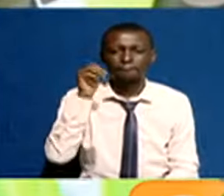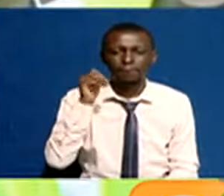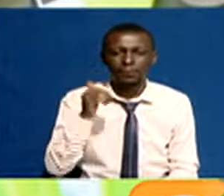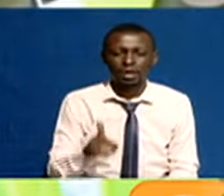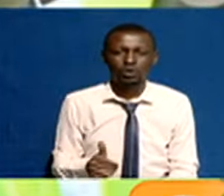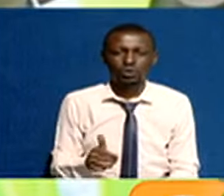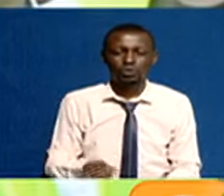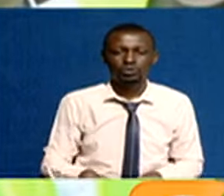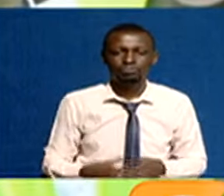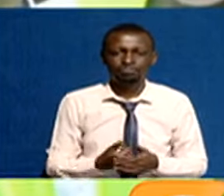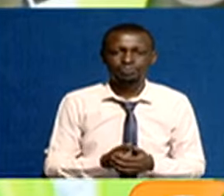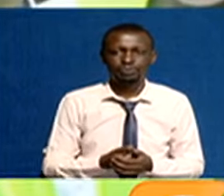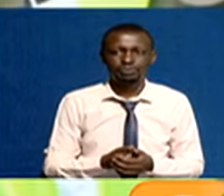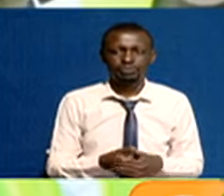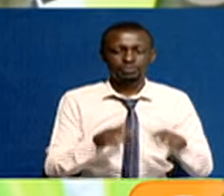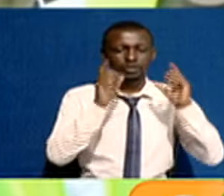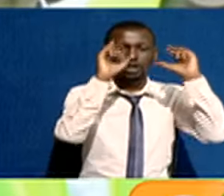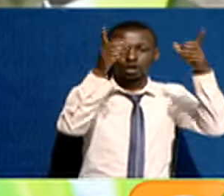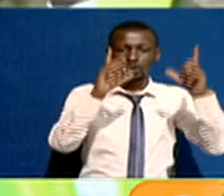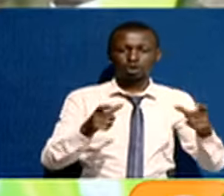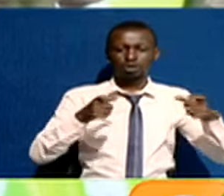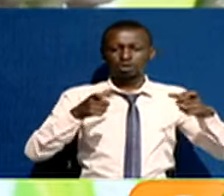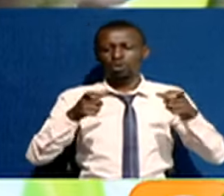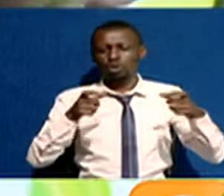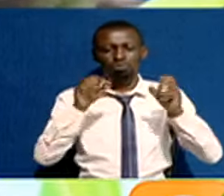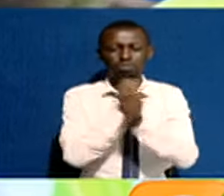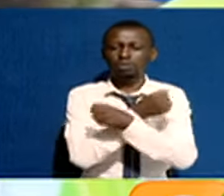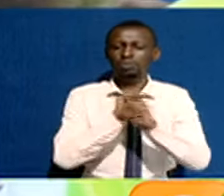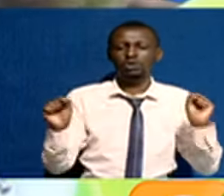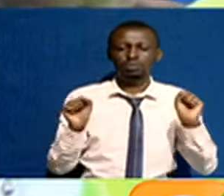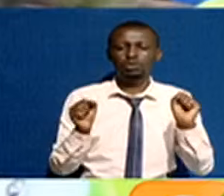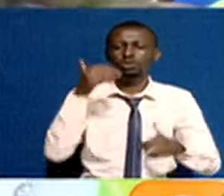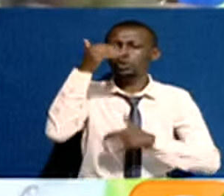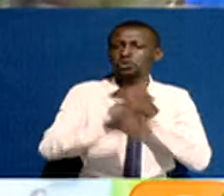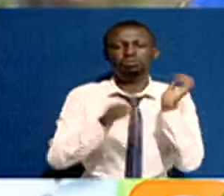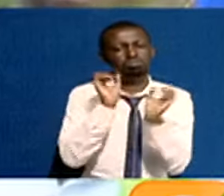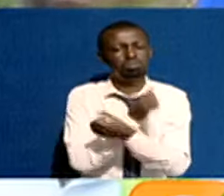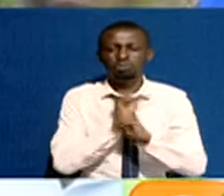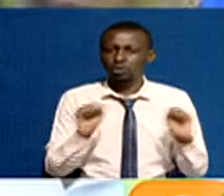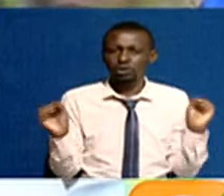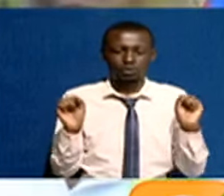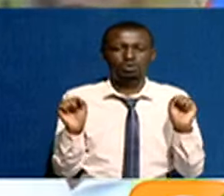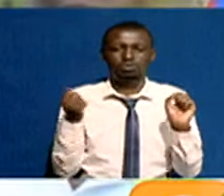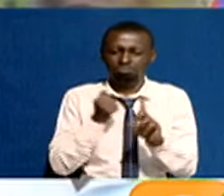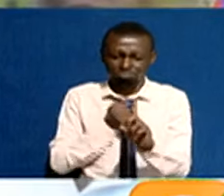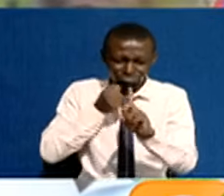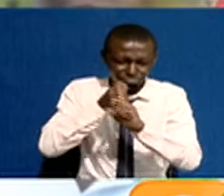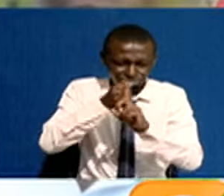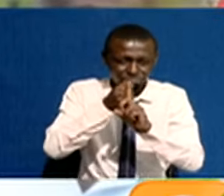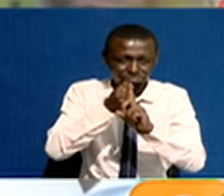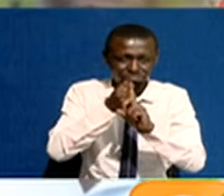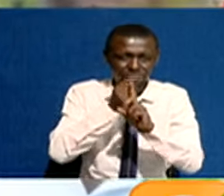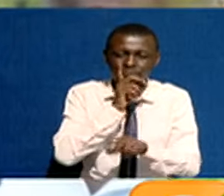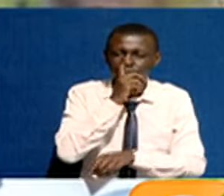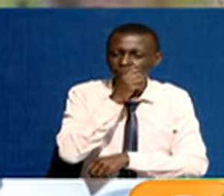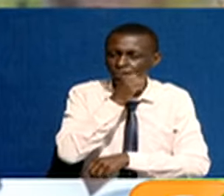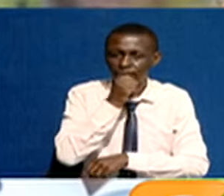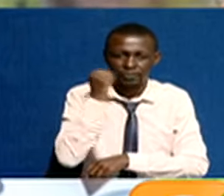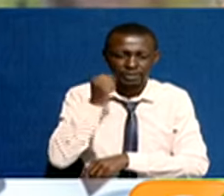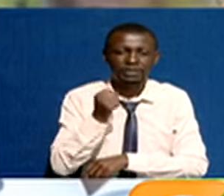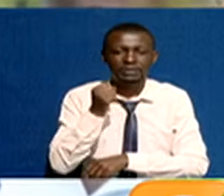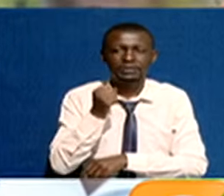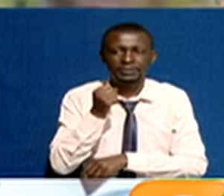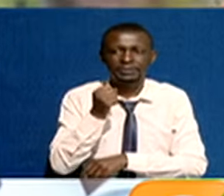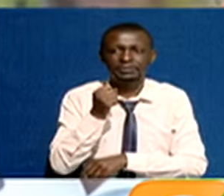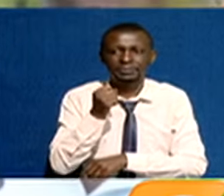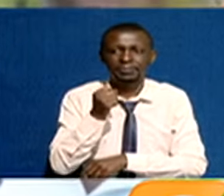haujapatikana. The decanter lost control either due to a brake failure and it rammed onto the back or the